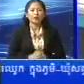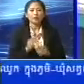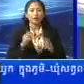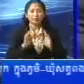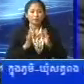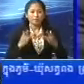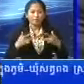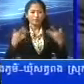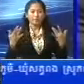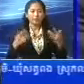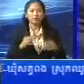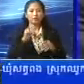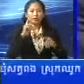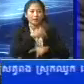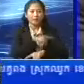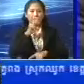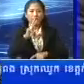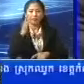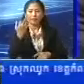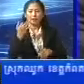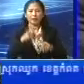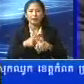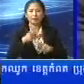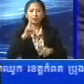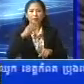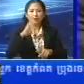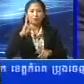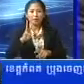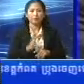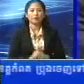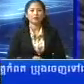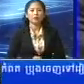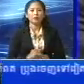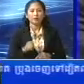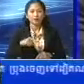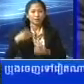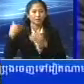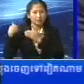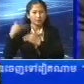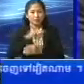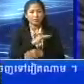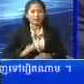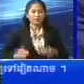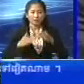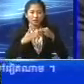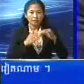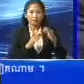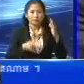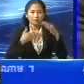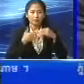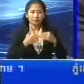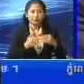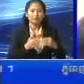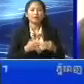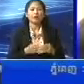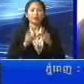ត្តទៅកាលពីថ្ងៃទី28កក្កដាឆ្នាំ2013និងសង្ឃឹមថាសម្ដេចឌីជោនឹងដឹកនាំរាជរដ្ឋាភិបាលនី